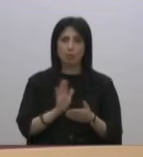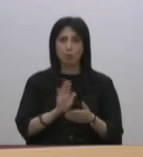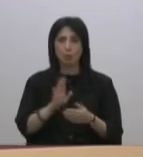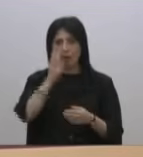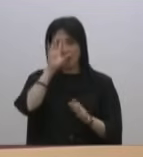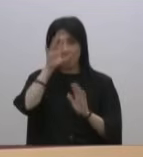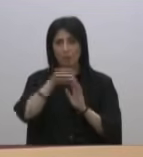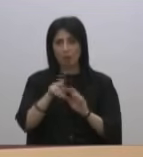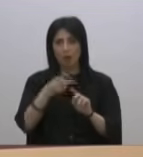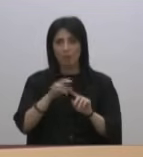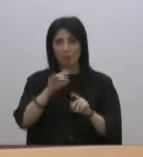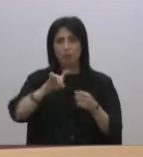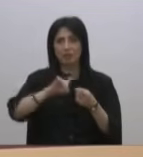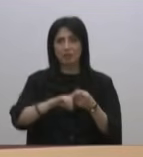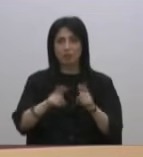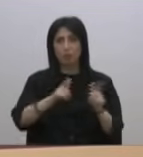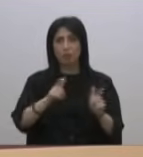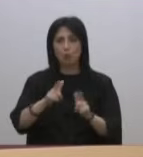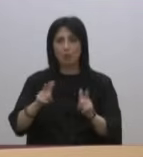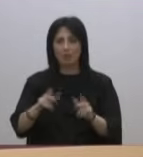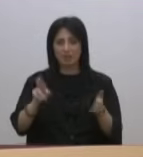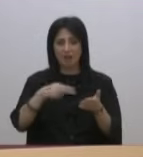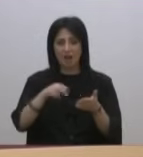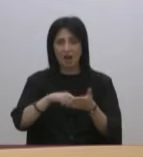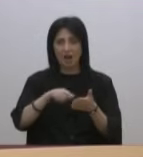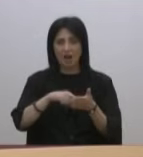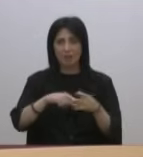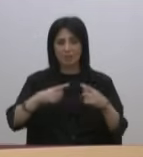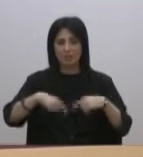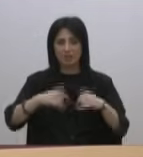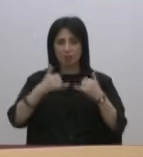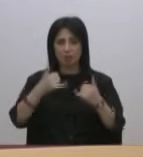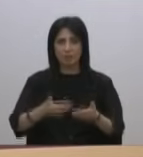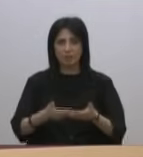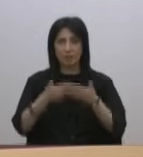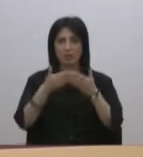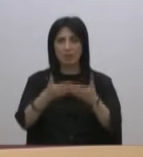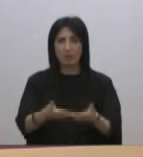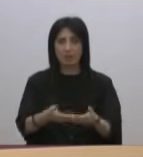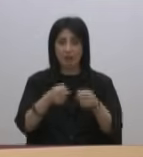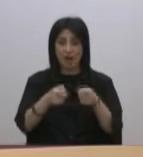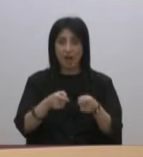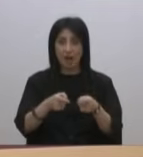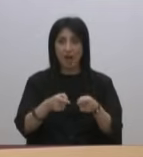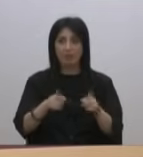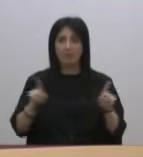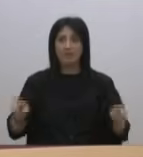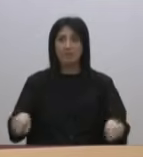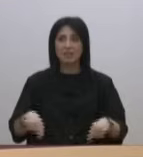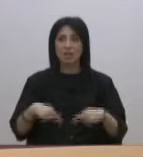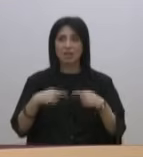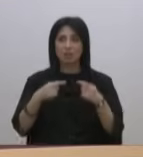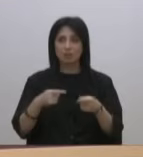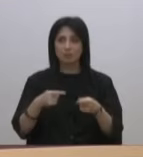არა ხელისუფლებაში და ამასთან დაკავშირებით მოამზადოს ანგარიშები საზოგადოებისთვის წარსადგენად. აი ამის